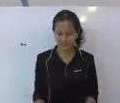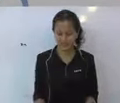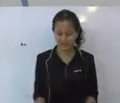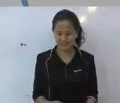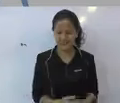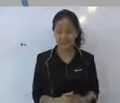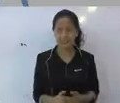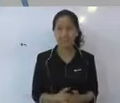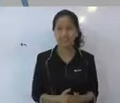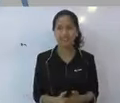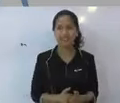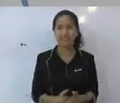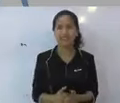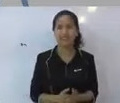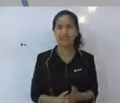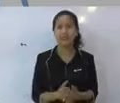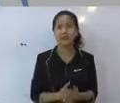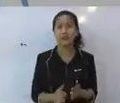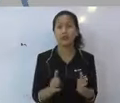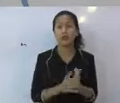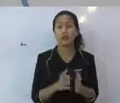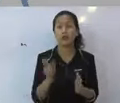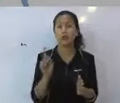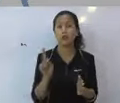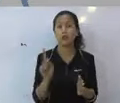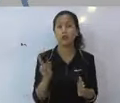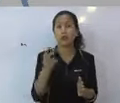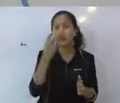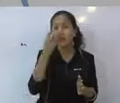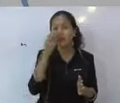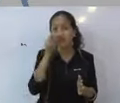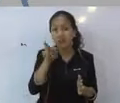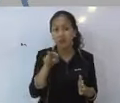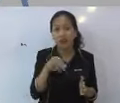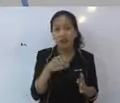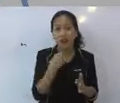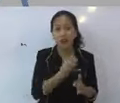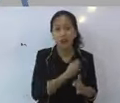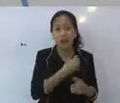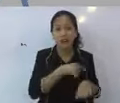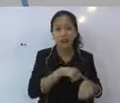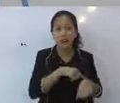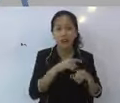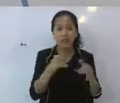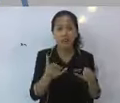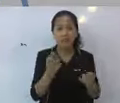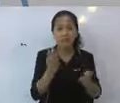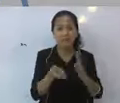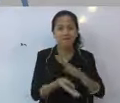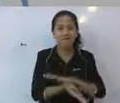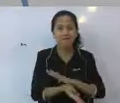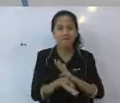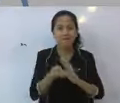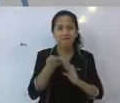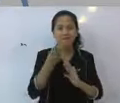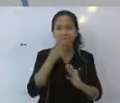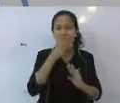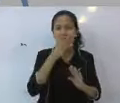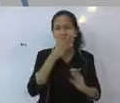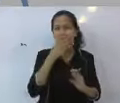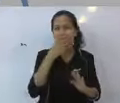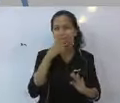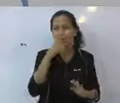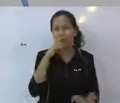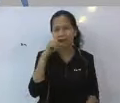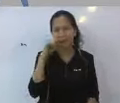ang nakikita ko naman dyan, yung sobrang ano, yung panahon natin ngayon, natutuyo na lang sila.